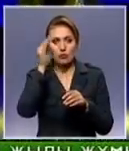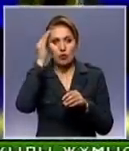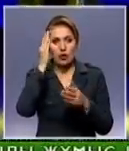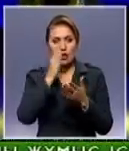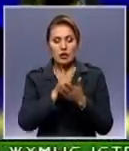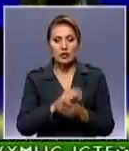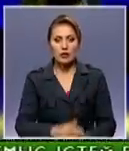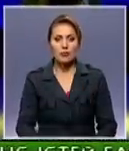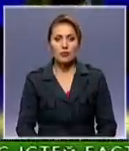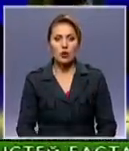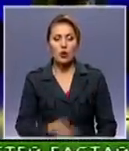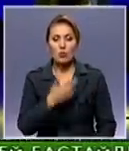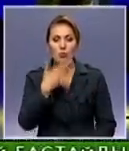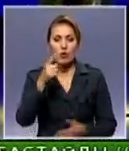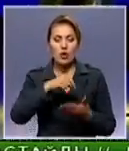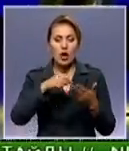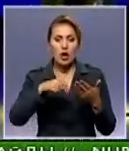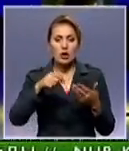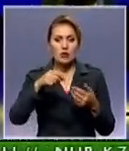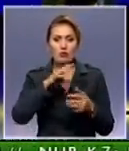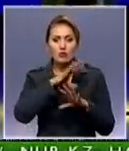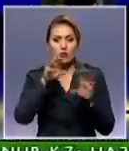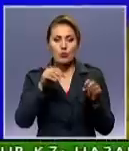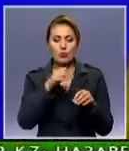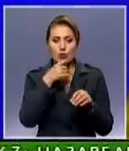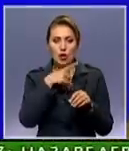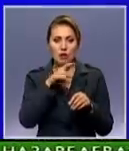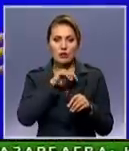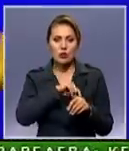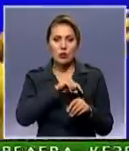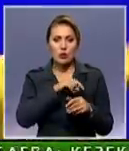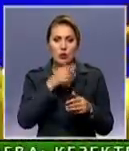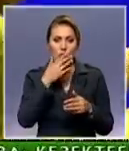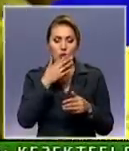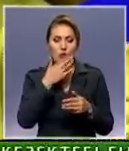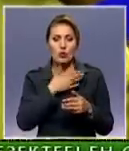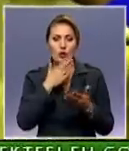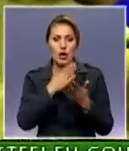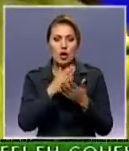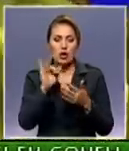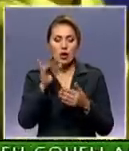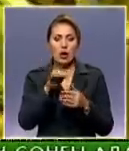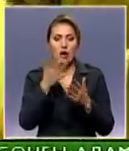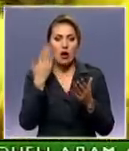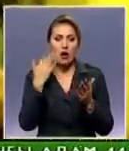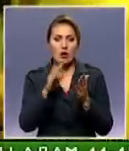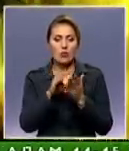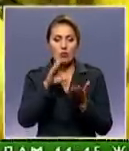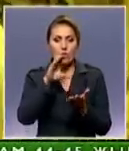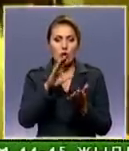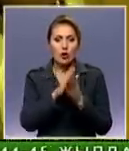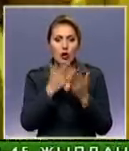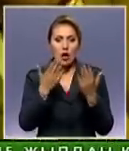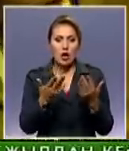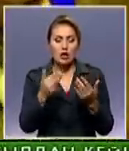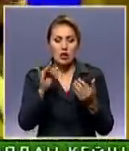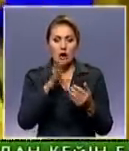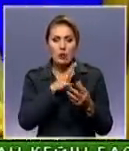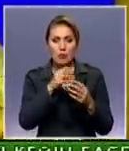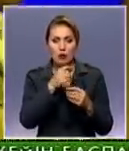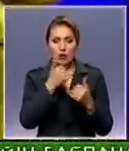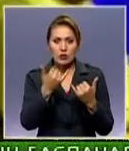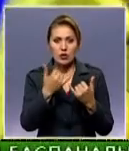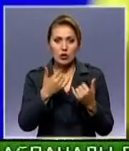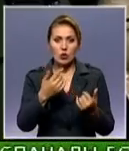Ғайыптың қаламынан туған туынды көпшіліктің көңілінен шығып, ыстық ықыласқа бөленді. Кешегі том-томдық махаббат дастандарының көрінісі көздің алдына